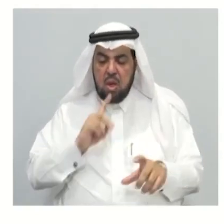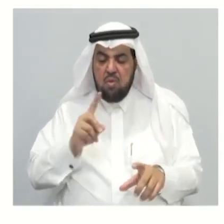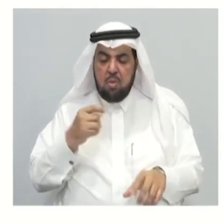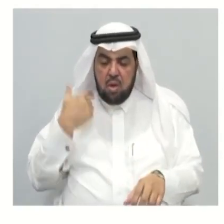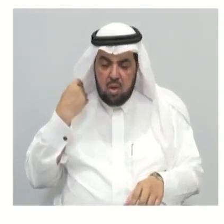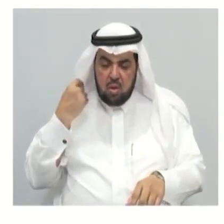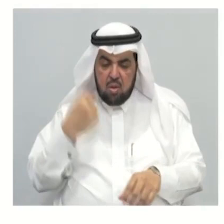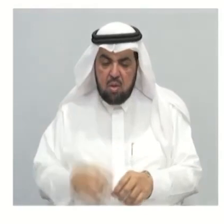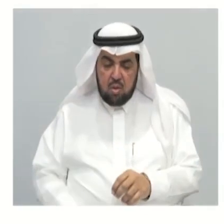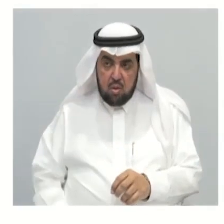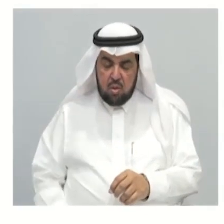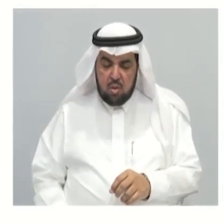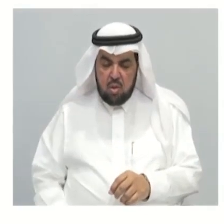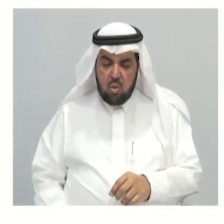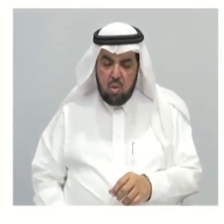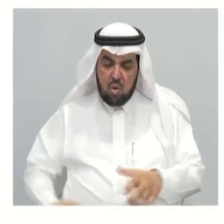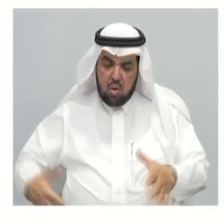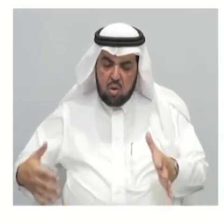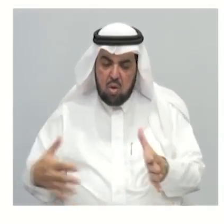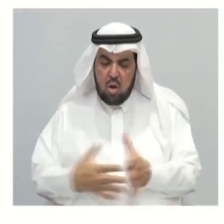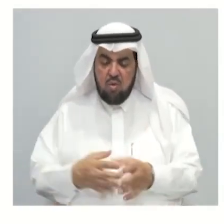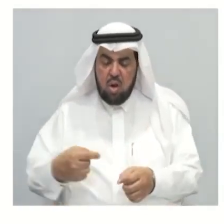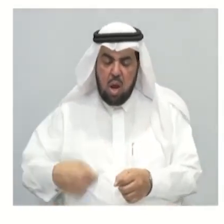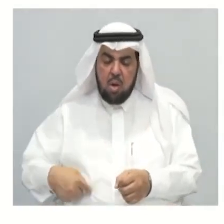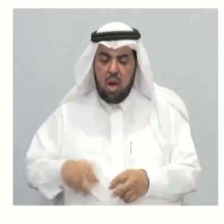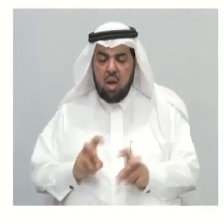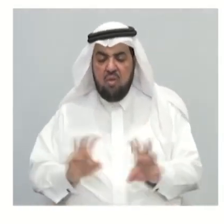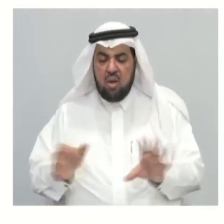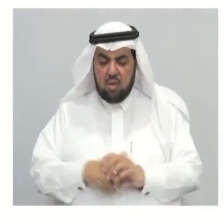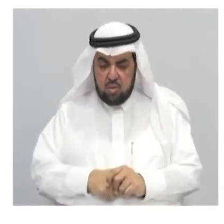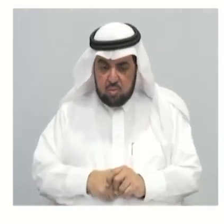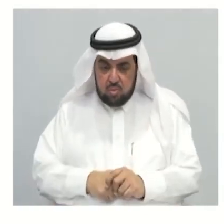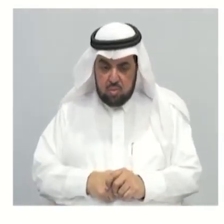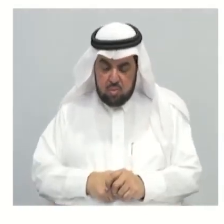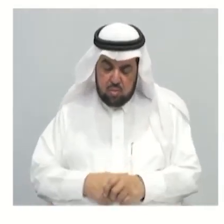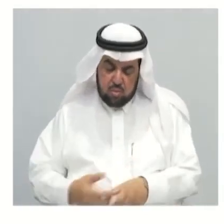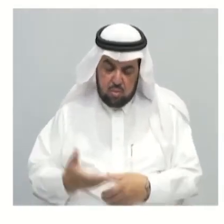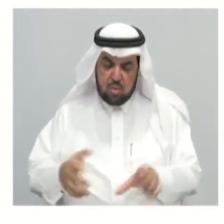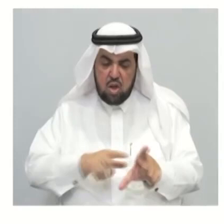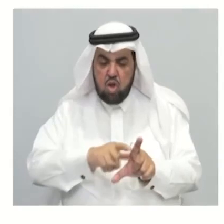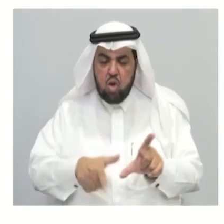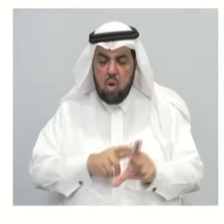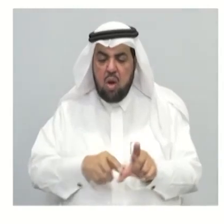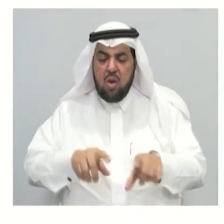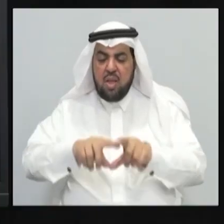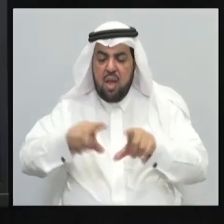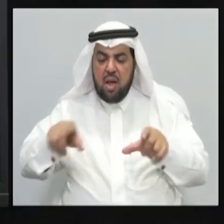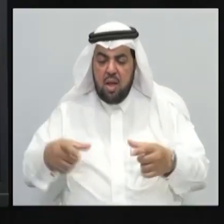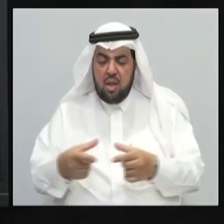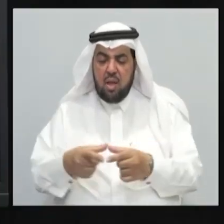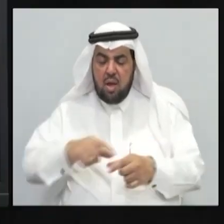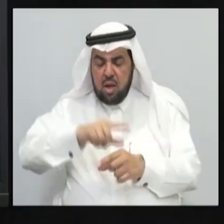الظهور وننهي هذه العمليه في اعطاء زوايا دائريه